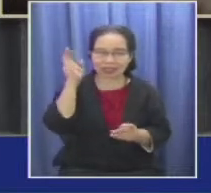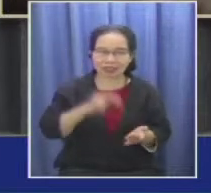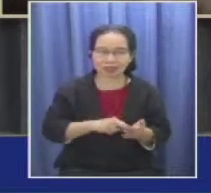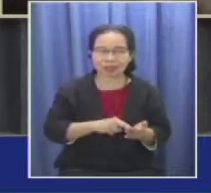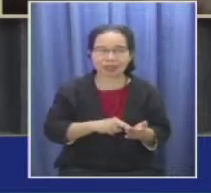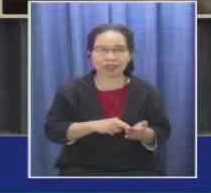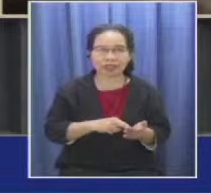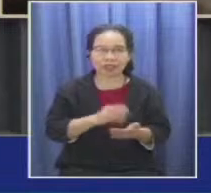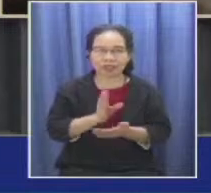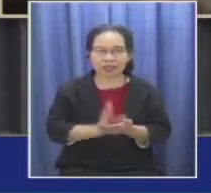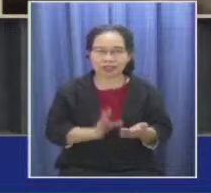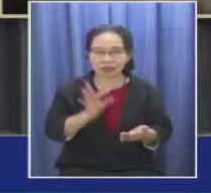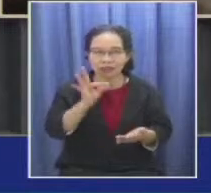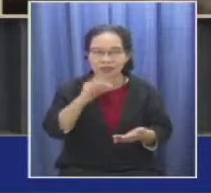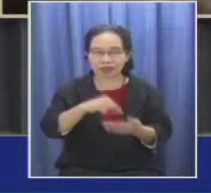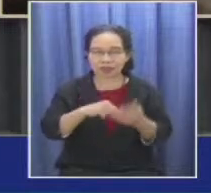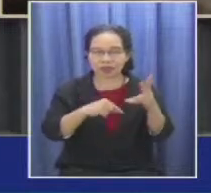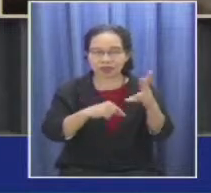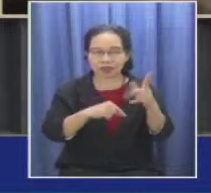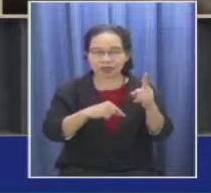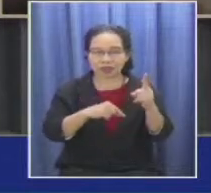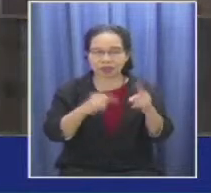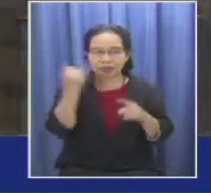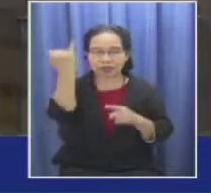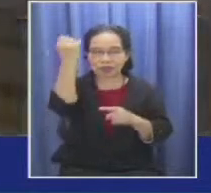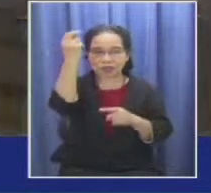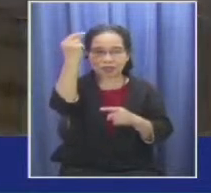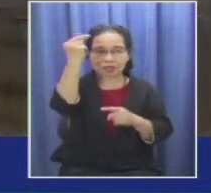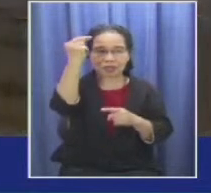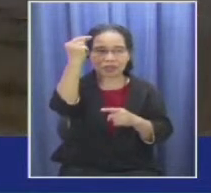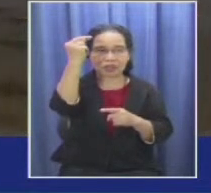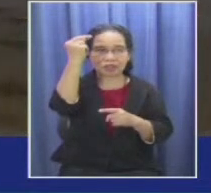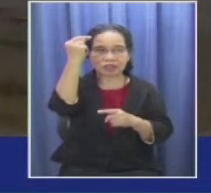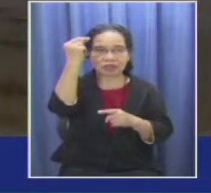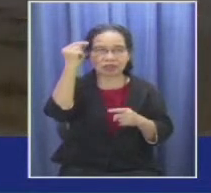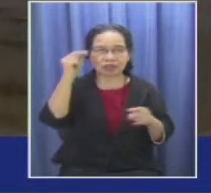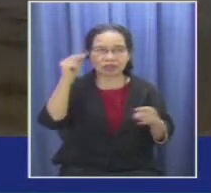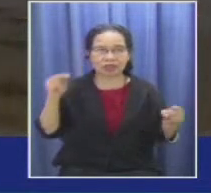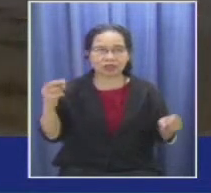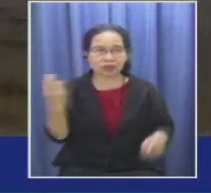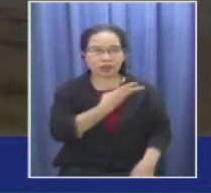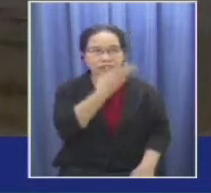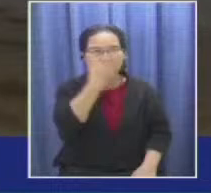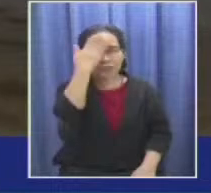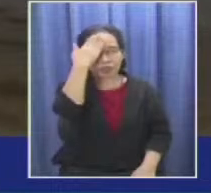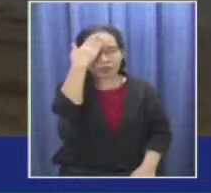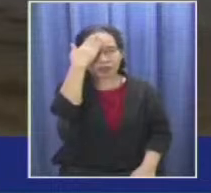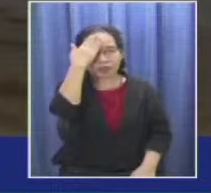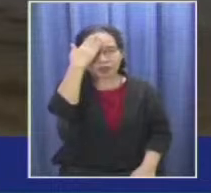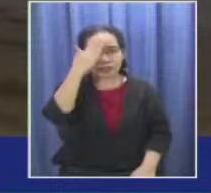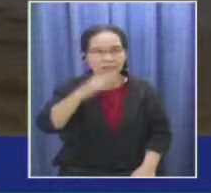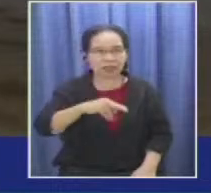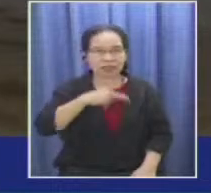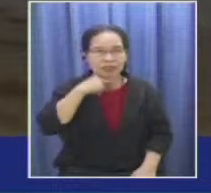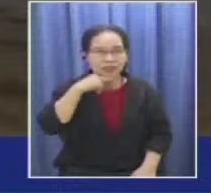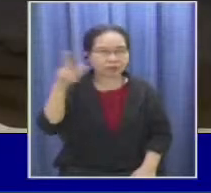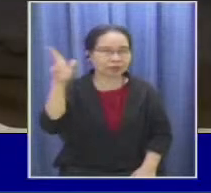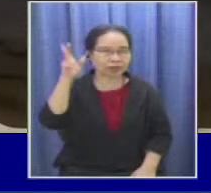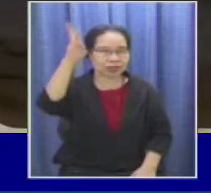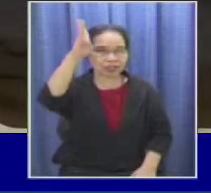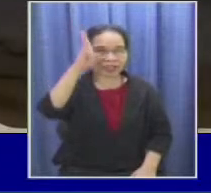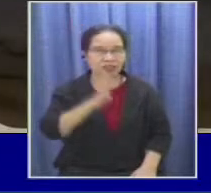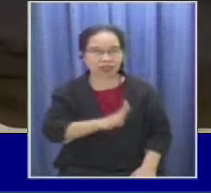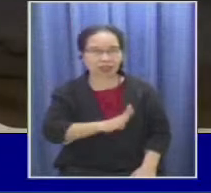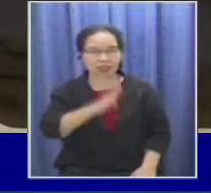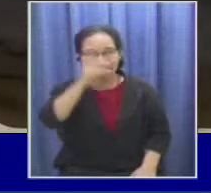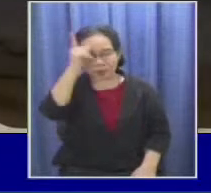biara te biara wo mu na wo fiti ya na wo bompa ya na da bi hwe wo Nyankopɔn yeyimu o wontie